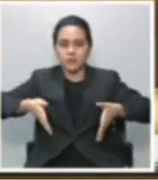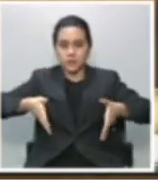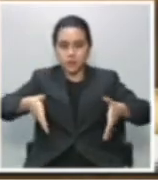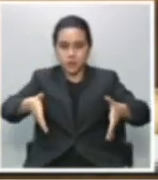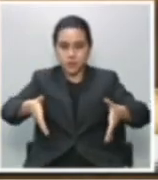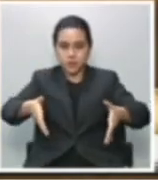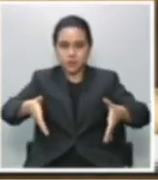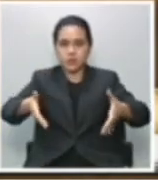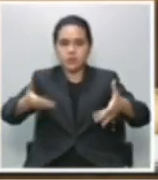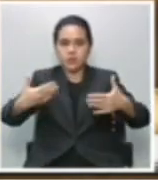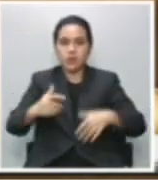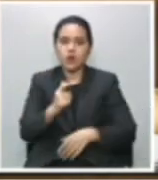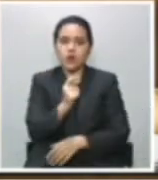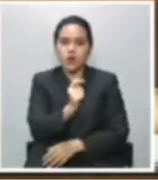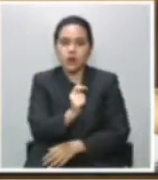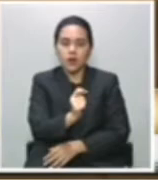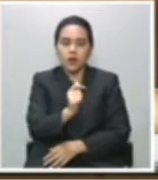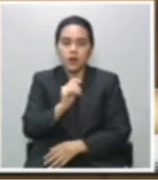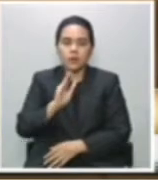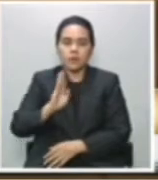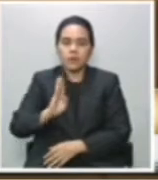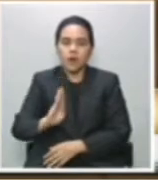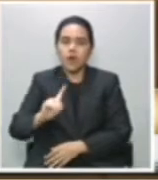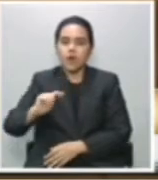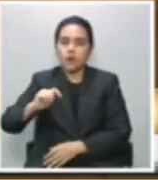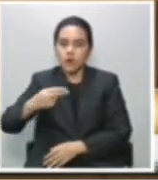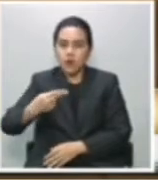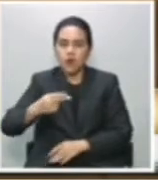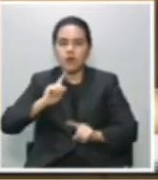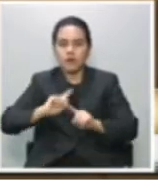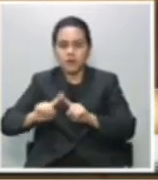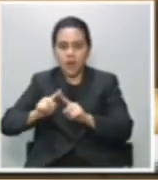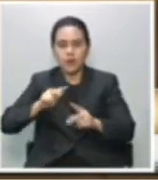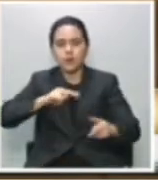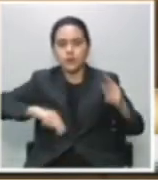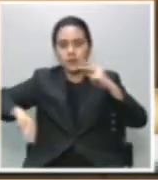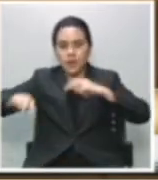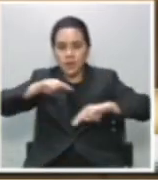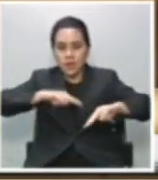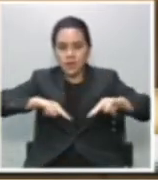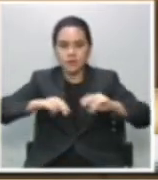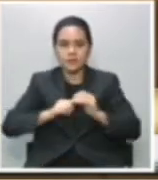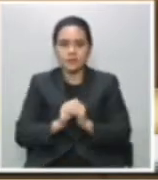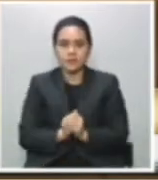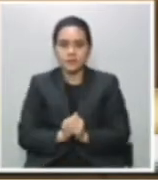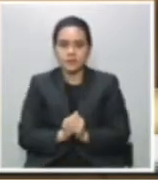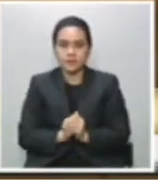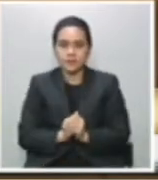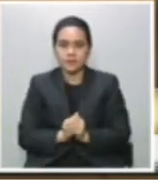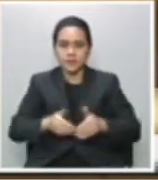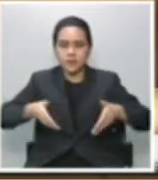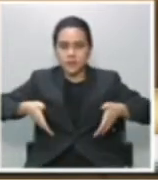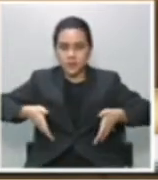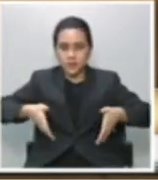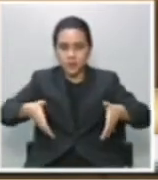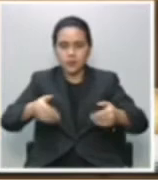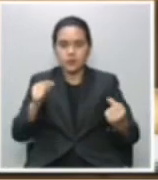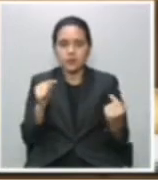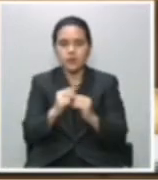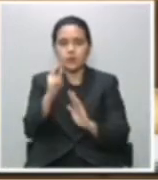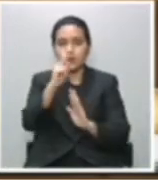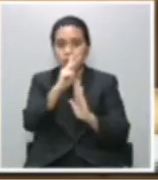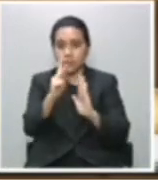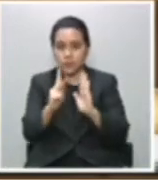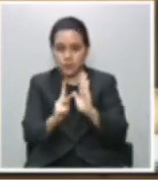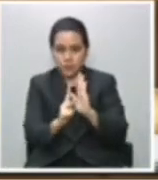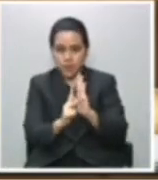กครองส่วนท้องถิ่นที่จะต้องดูแลอยู่นะครับถนนที่มาตามกฎหมายถ่ายโอนทั้ง2ฉ